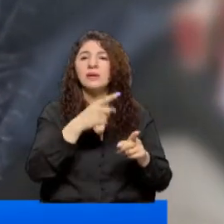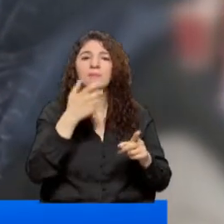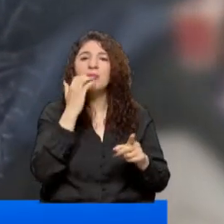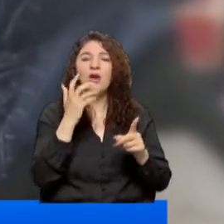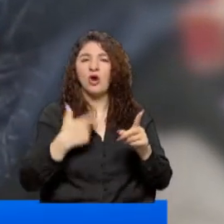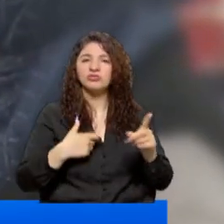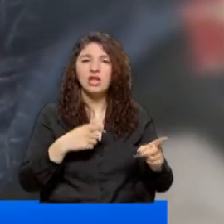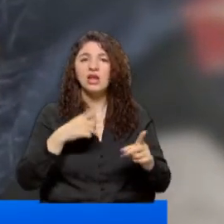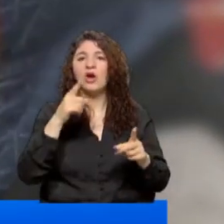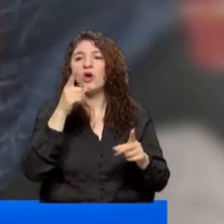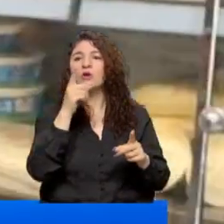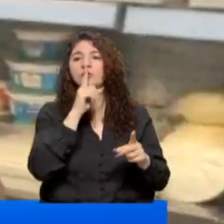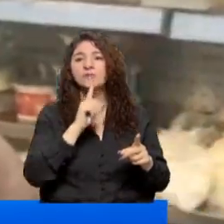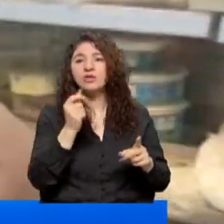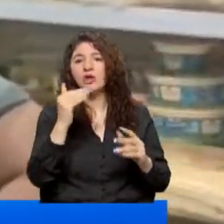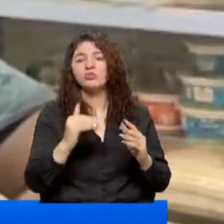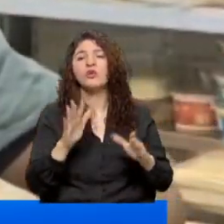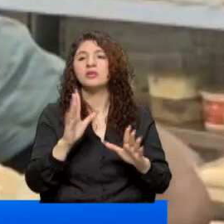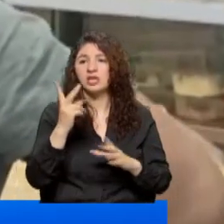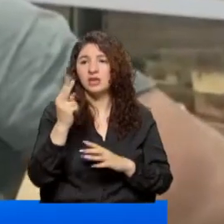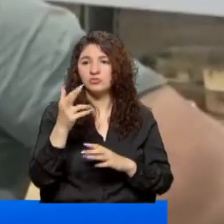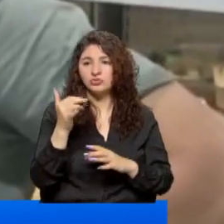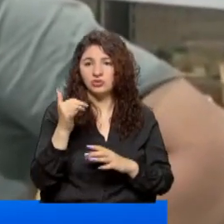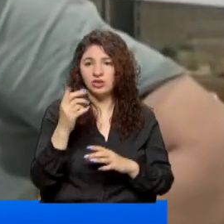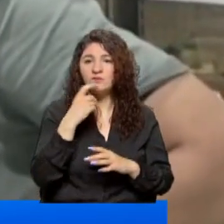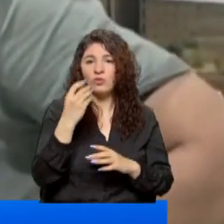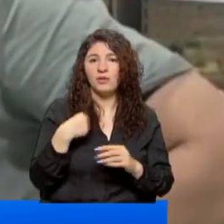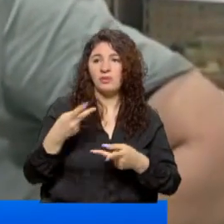95 lira da olmaz gibi